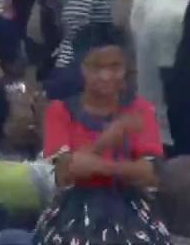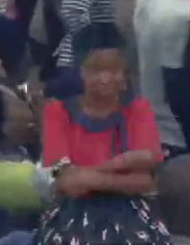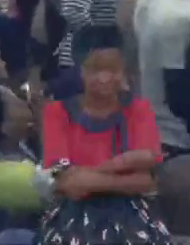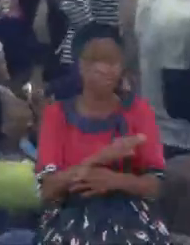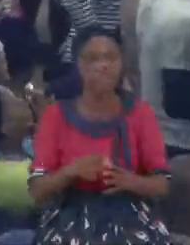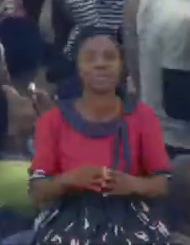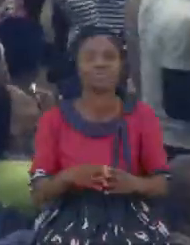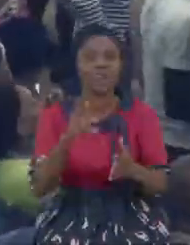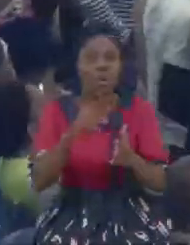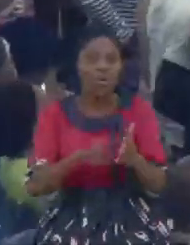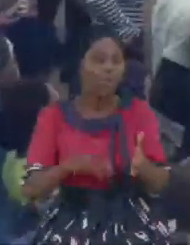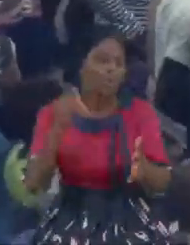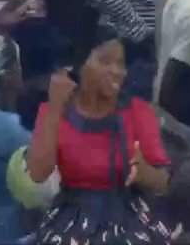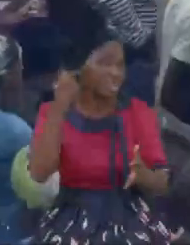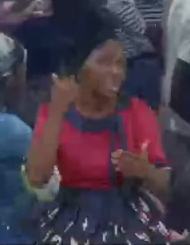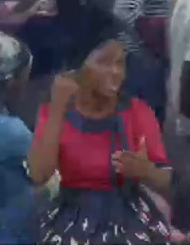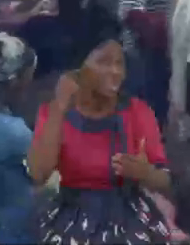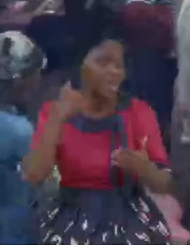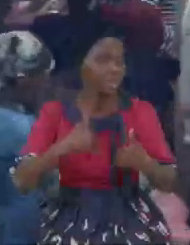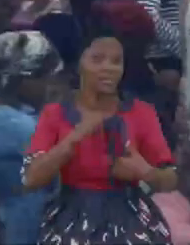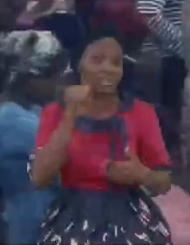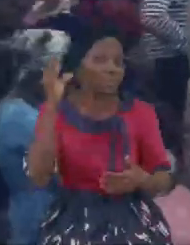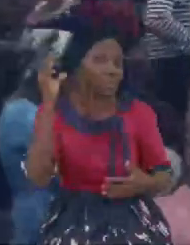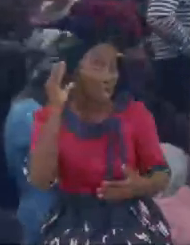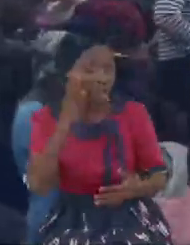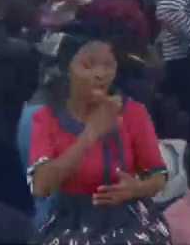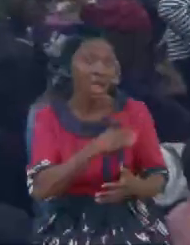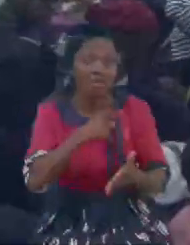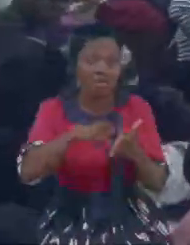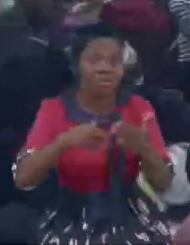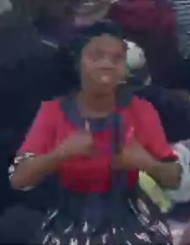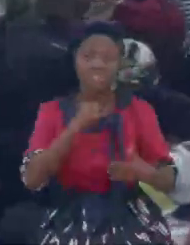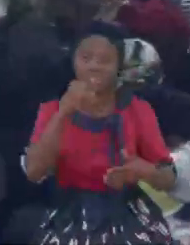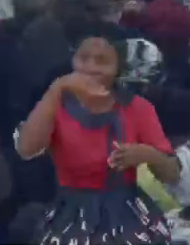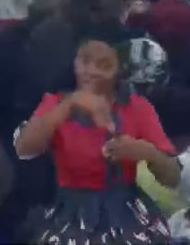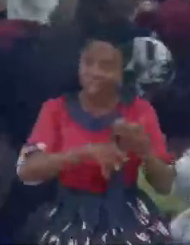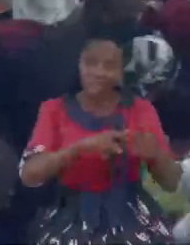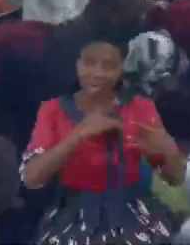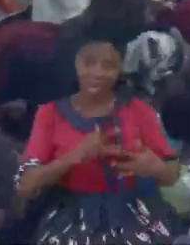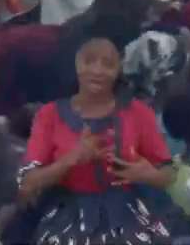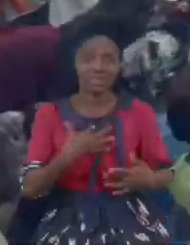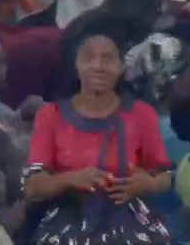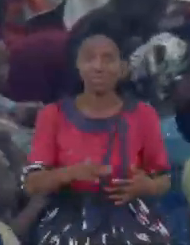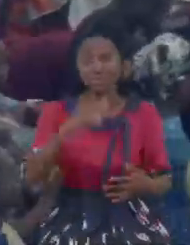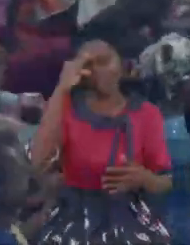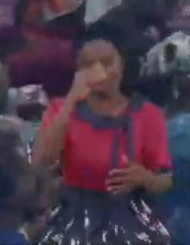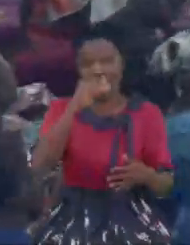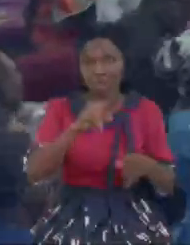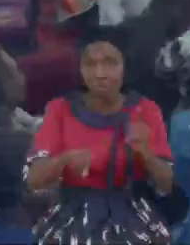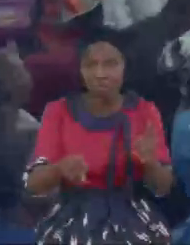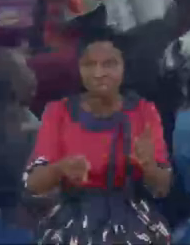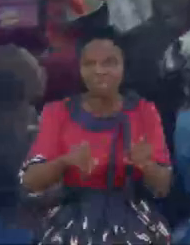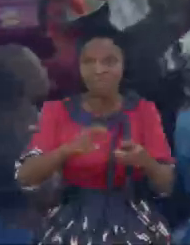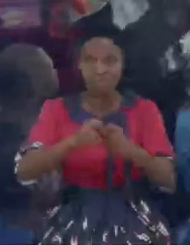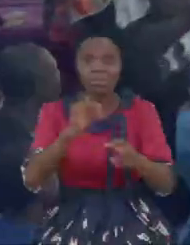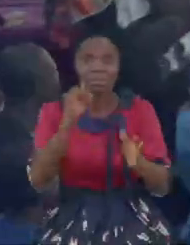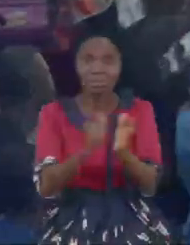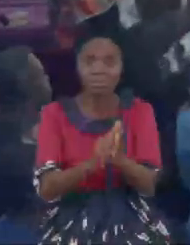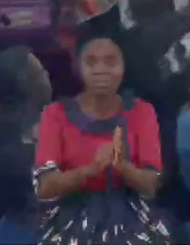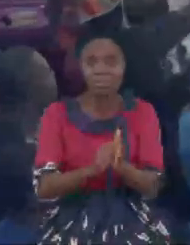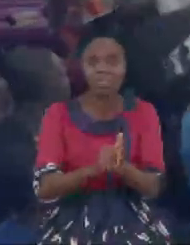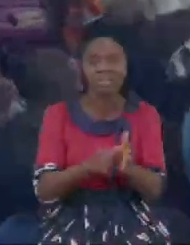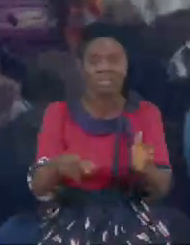toi ce que l'œil n'a pas vu, ce que l'oreille n'a pas entendu, ce qui n'est pas monté au cœur de l'homme. Le problème est que